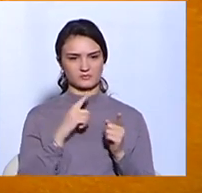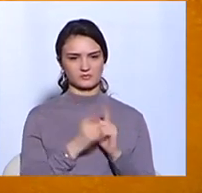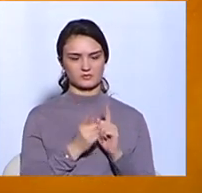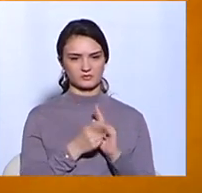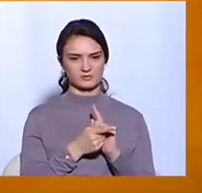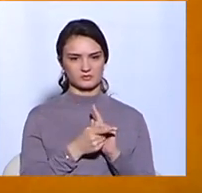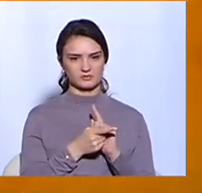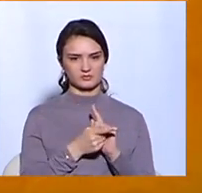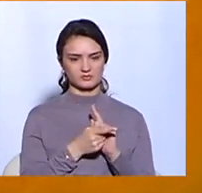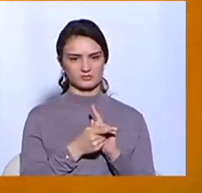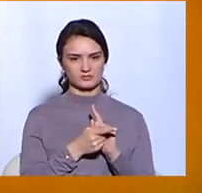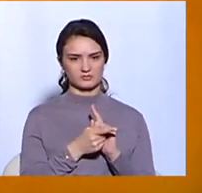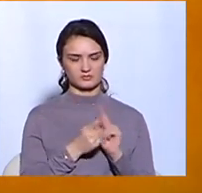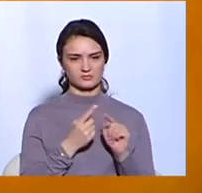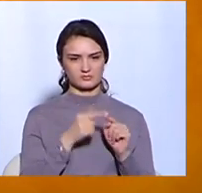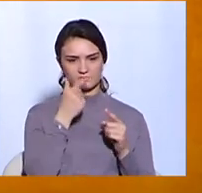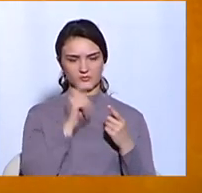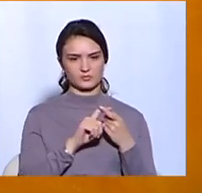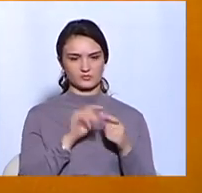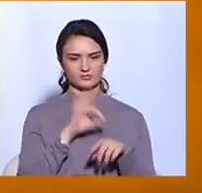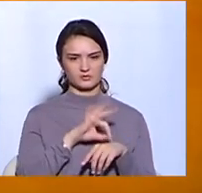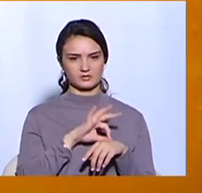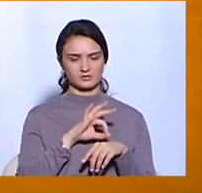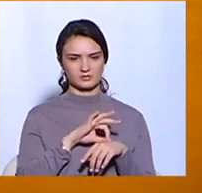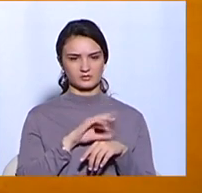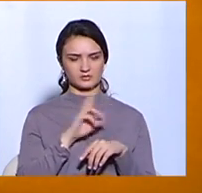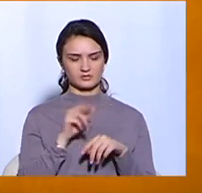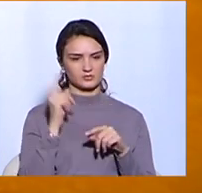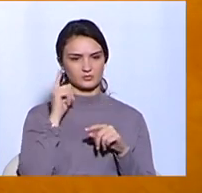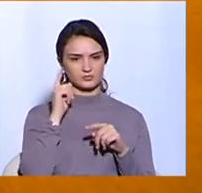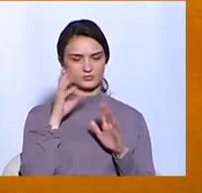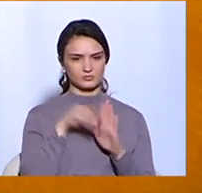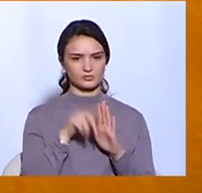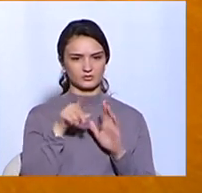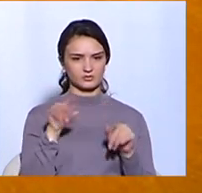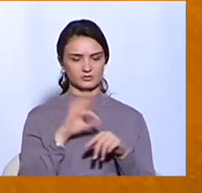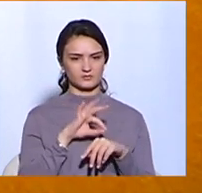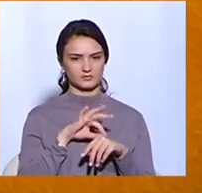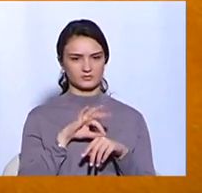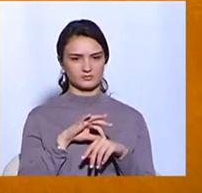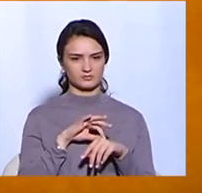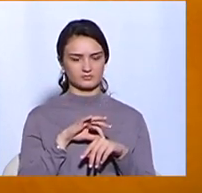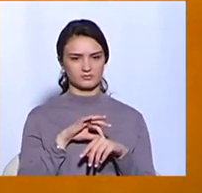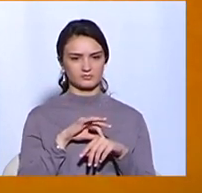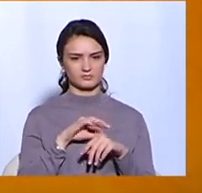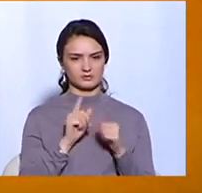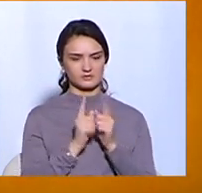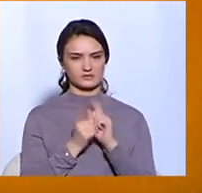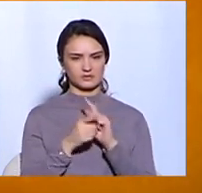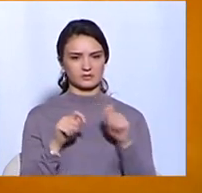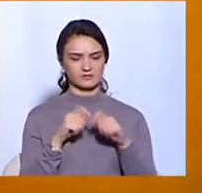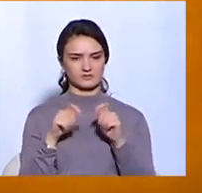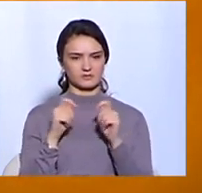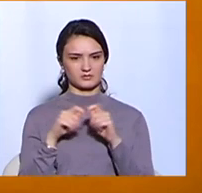ცვლილება, ტრავმა, ვირუსული ინფექცია, შუაყურის ზოგიერთი დაავადება, კალციუმის ცვლის